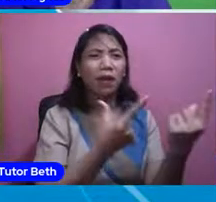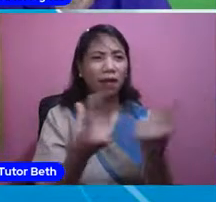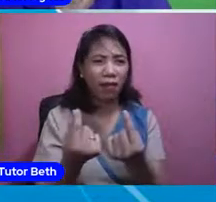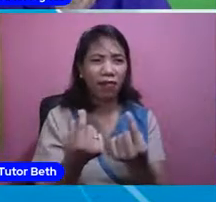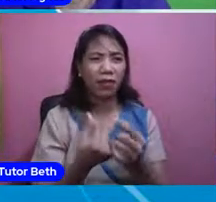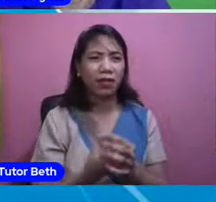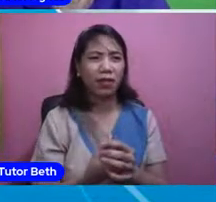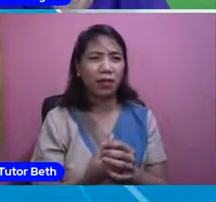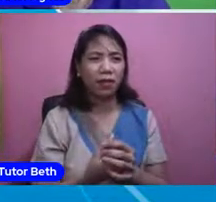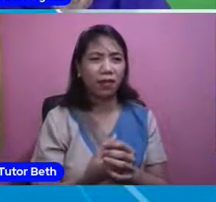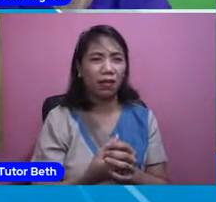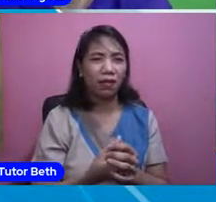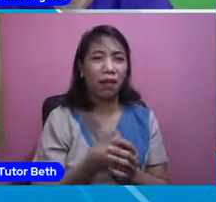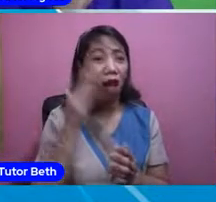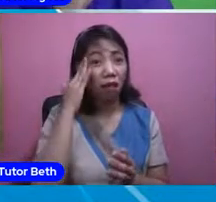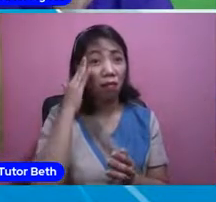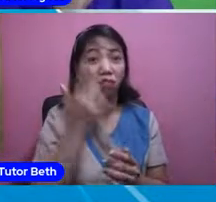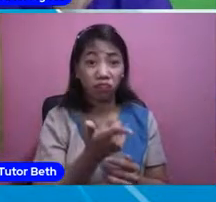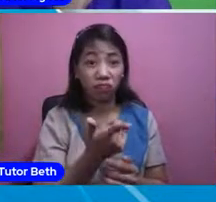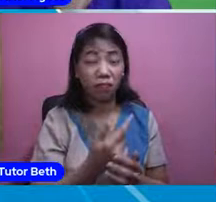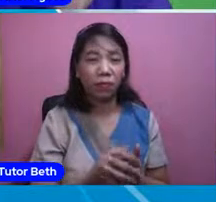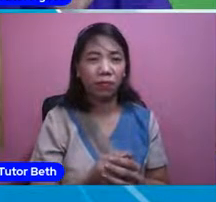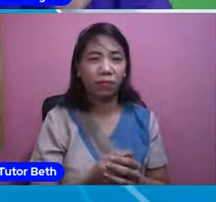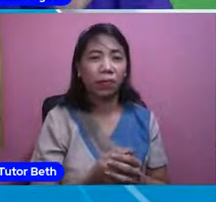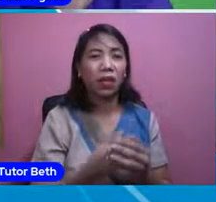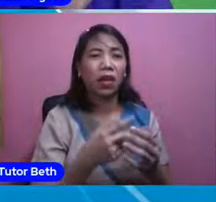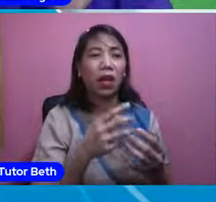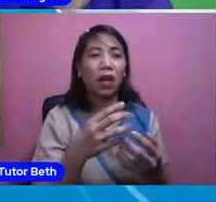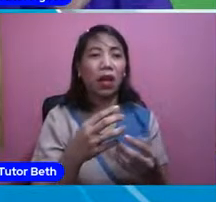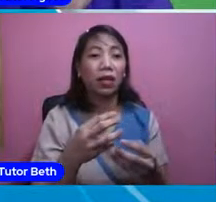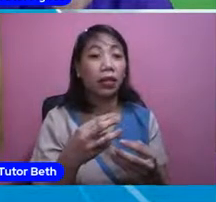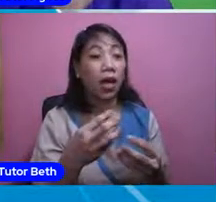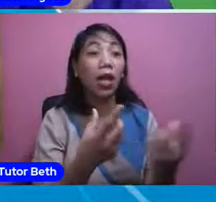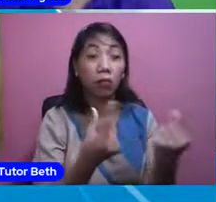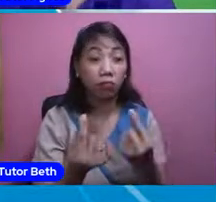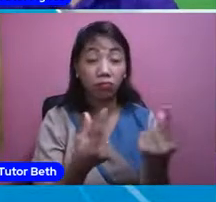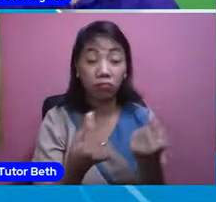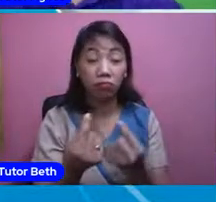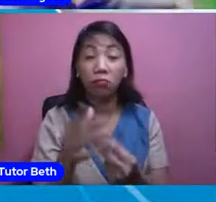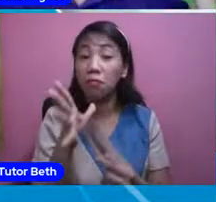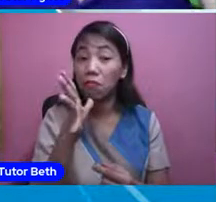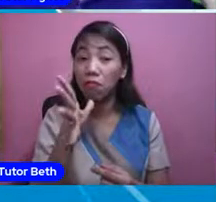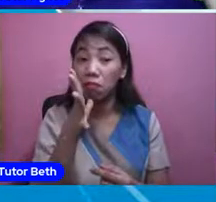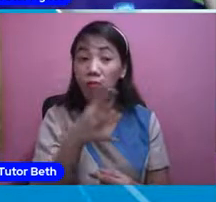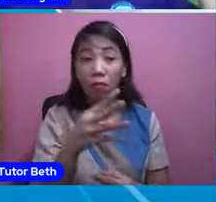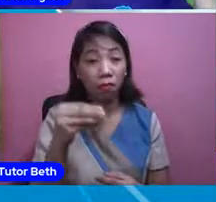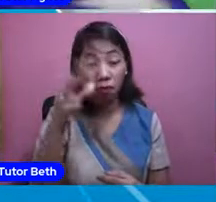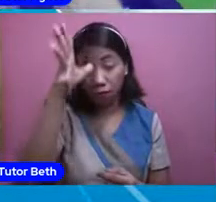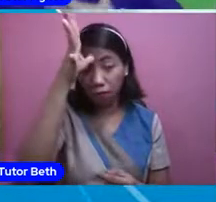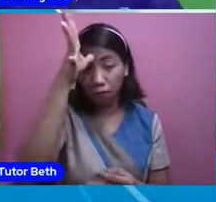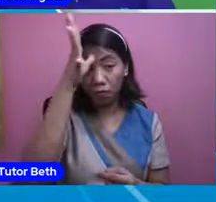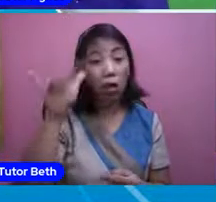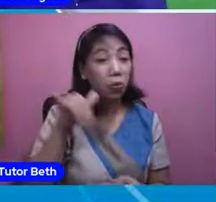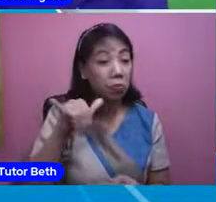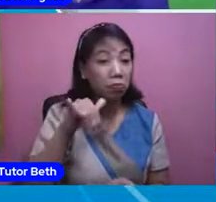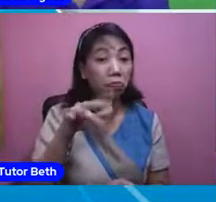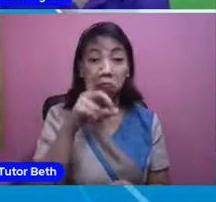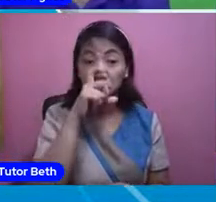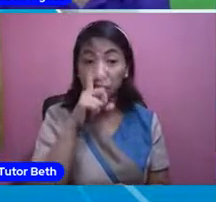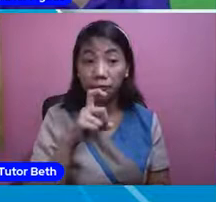nyo, kaya gawin din ng nanay. Ginagawa rin ba ng nanay yan noong sila ay nasa pareho niyong edad? Sige nga.